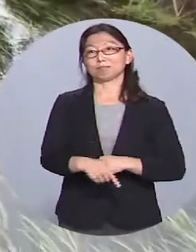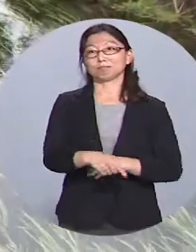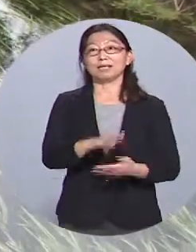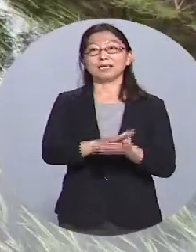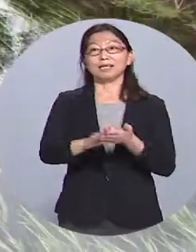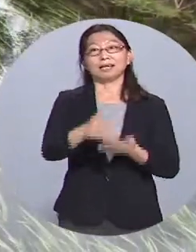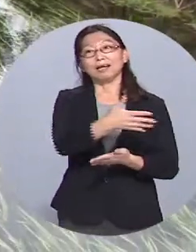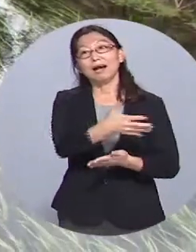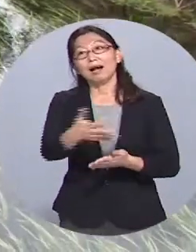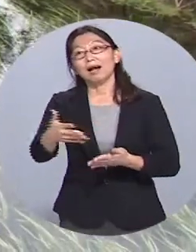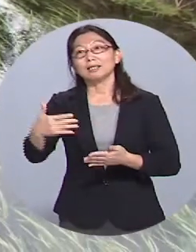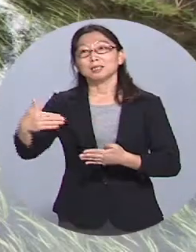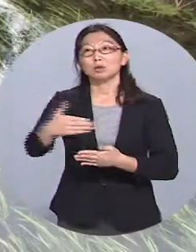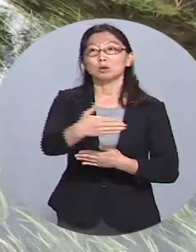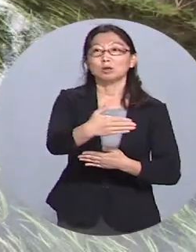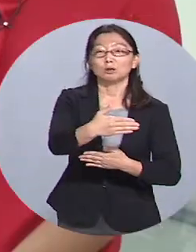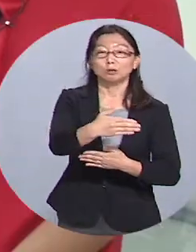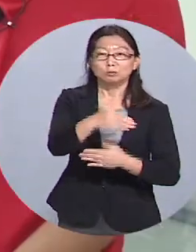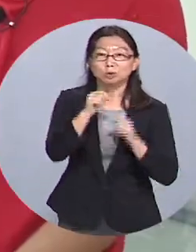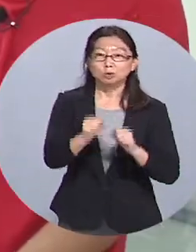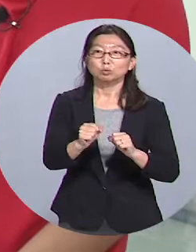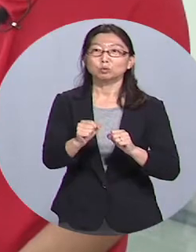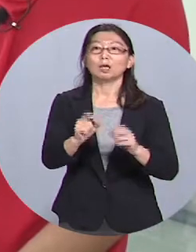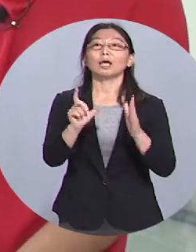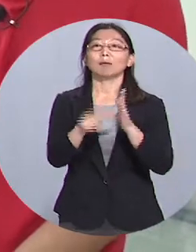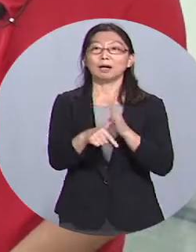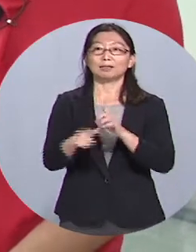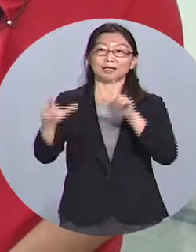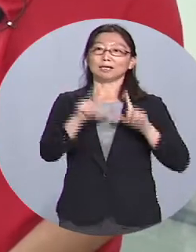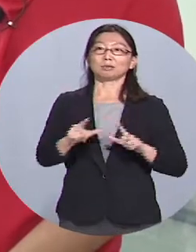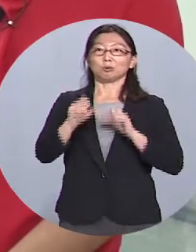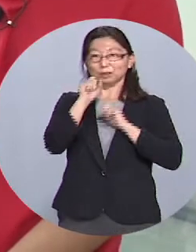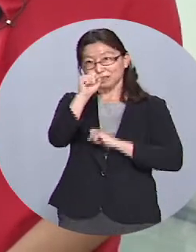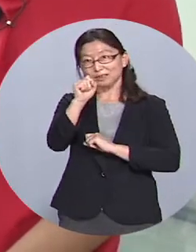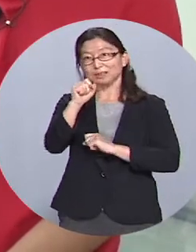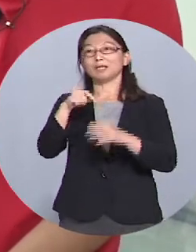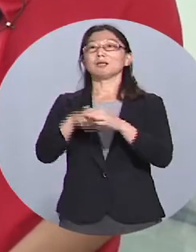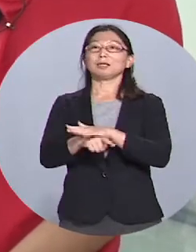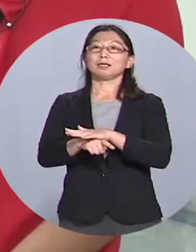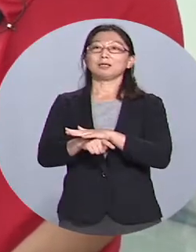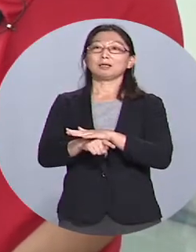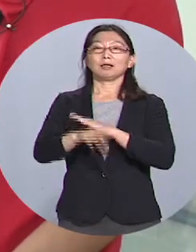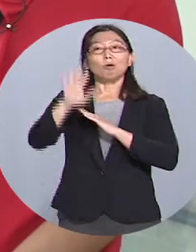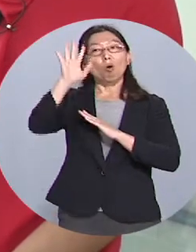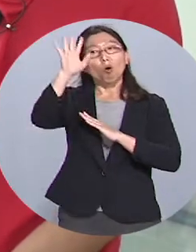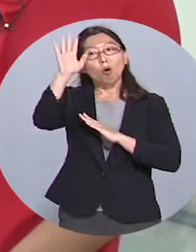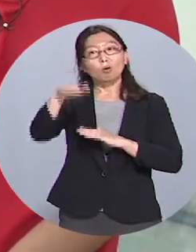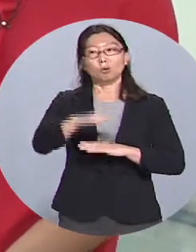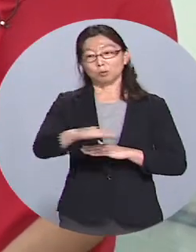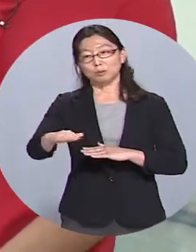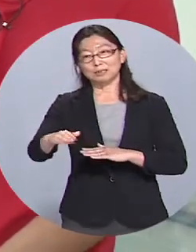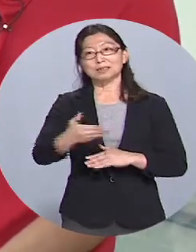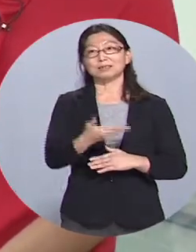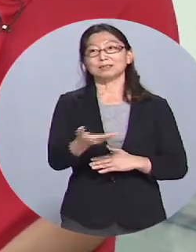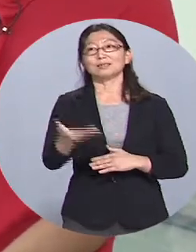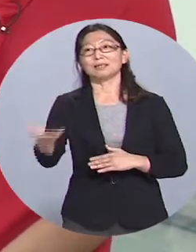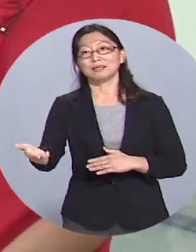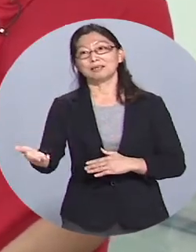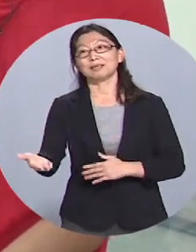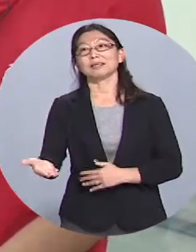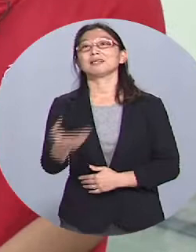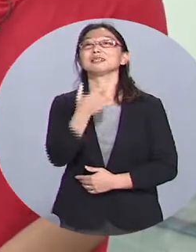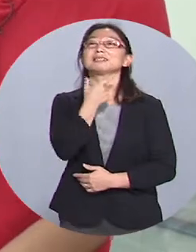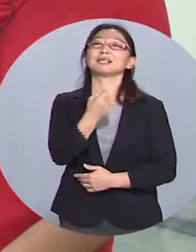む魚で熊谷市の宝で、これを今生きてるね子供たちにあの未来へつなげていきたいんです。それが一